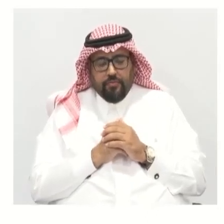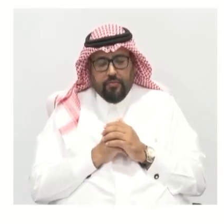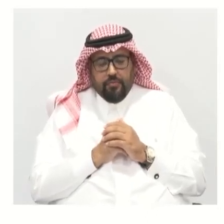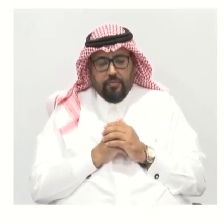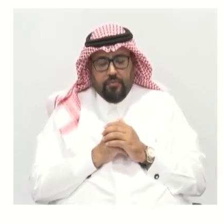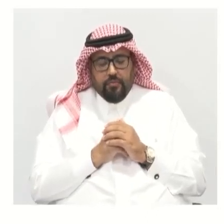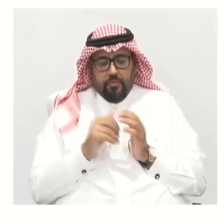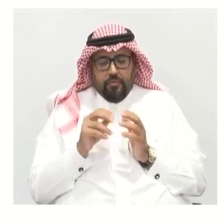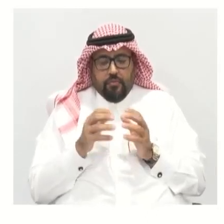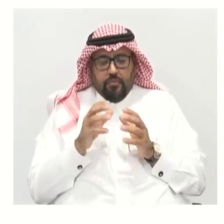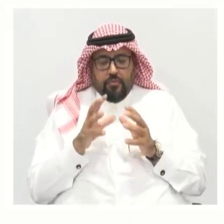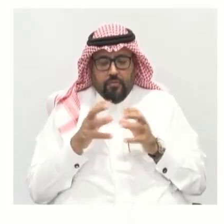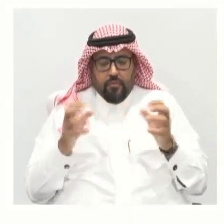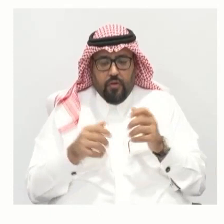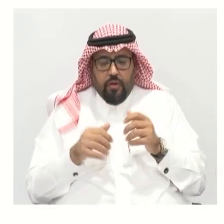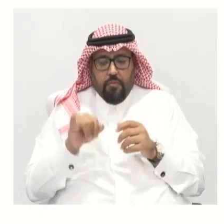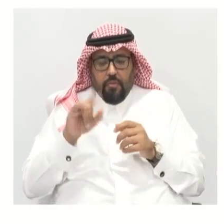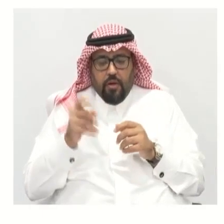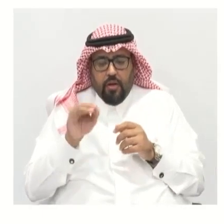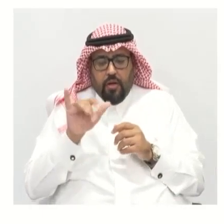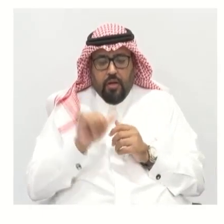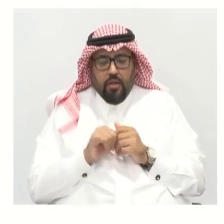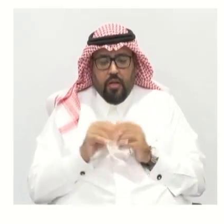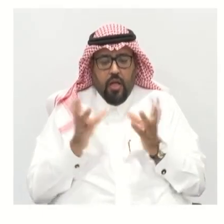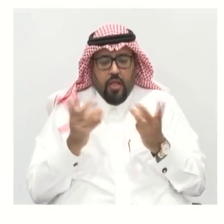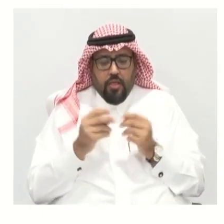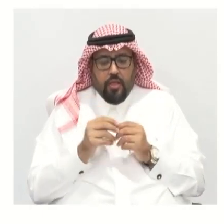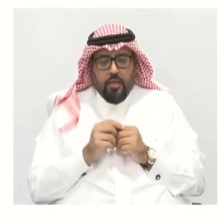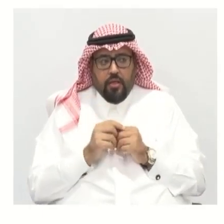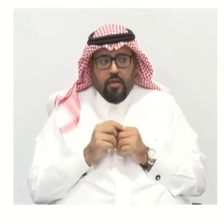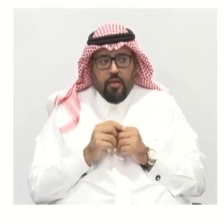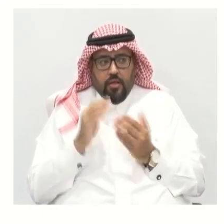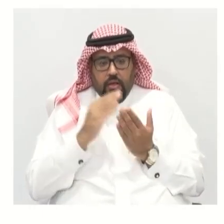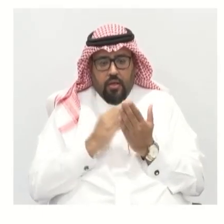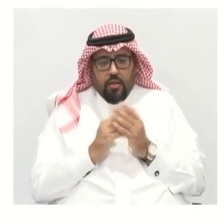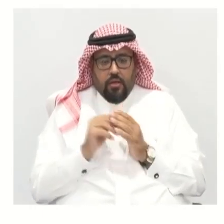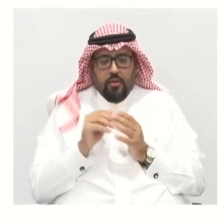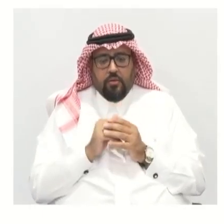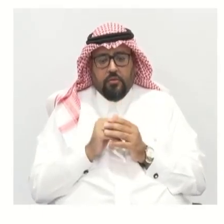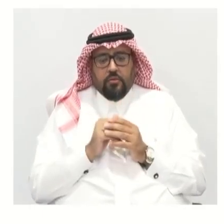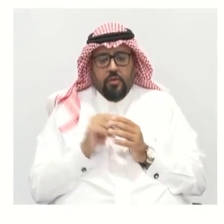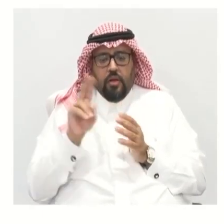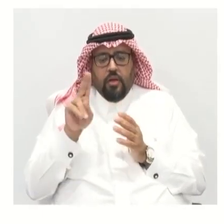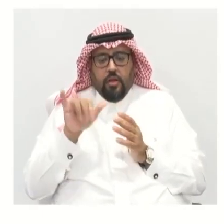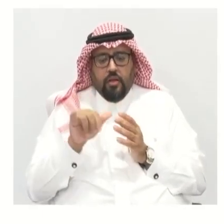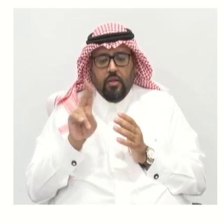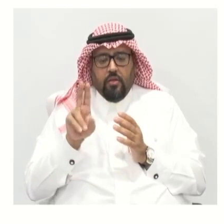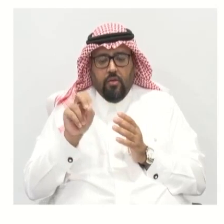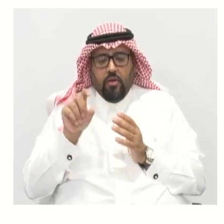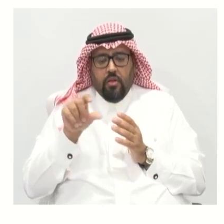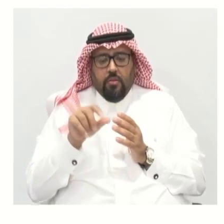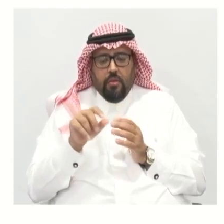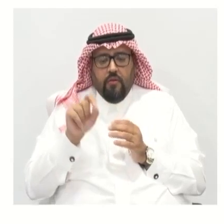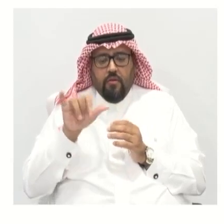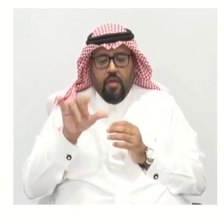السن تقويم مرحلي عدد او عدد الحالات التي تقدم